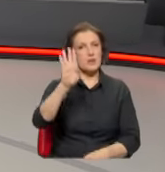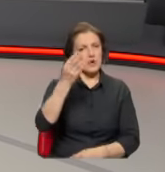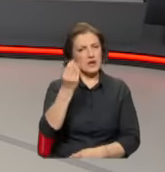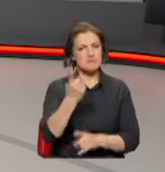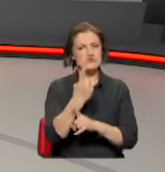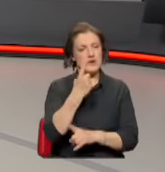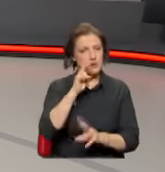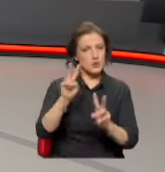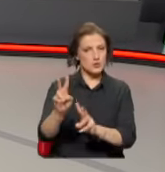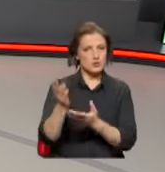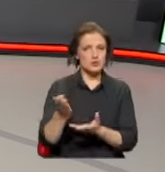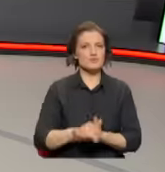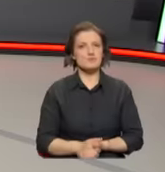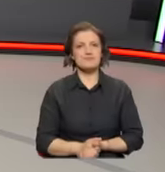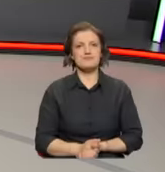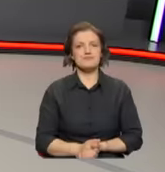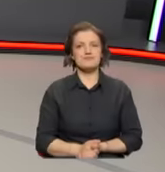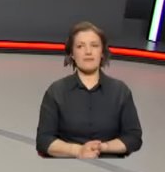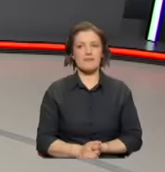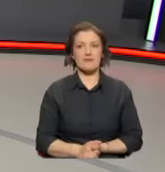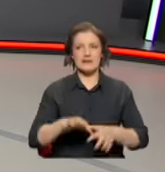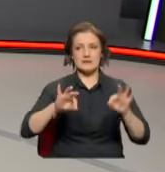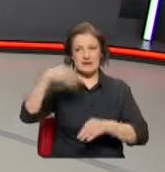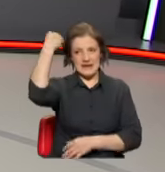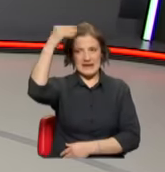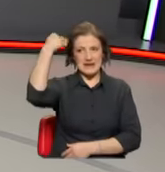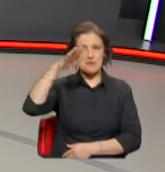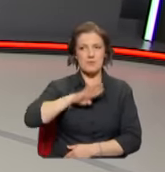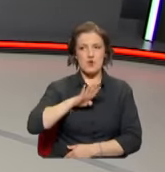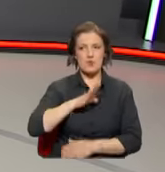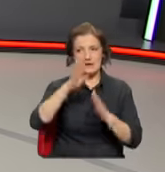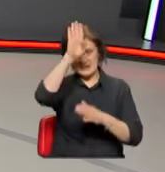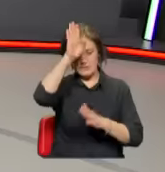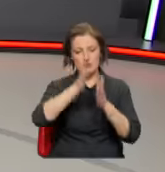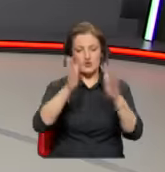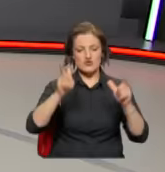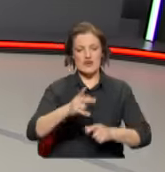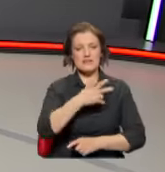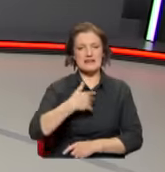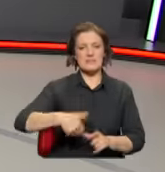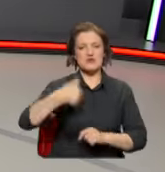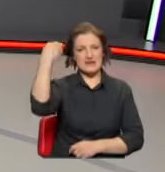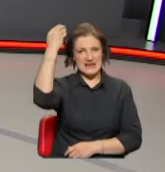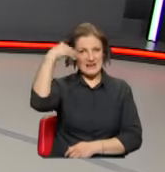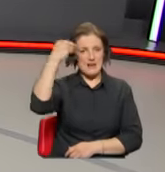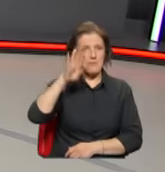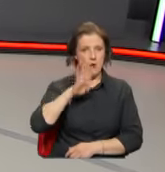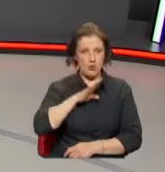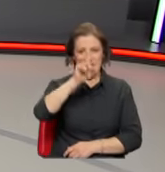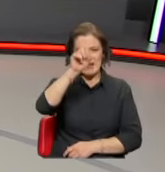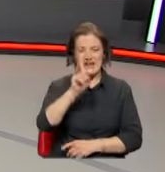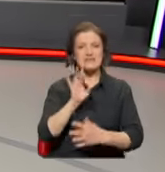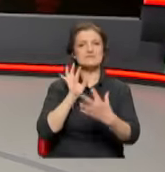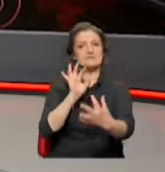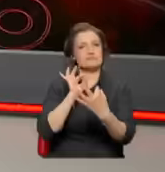şey işte, gördüğünüz gibi. Şimdi Ekrem İmamoğlu'yla, İstanbul Büyükşehir Belediye Başkanı Ekrem İmamoğlu'yla ilk